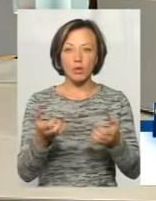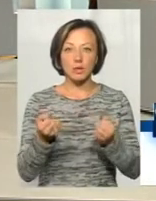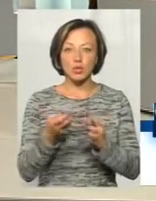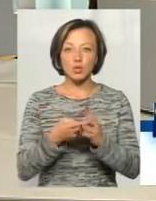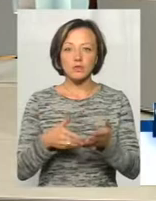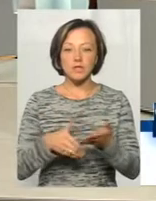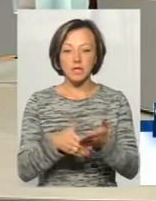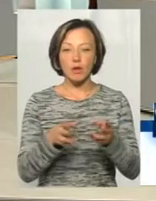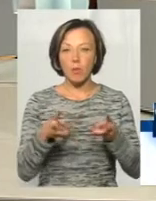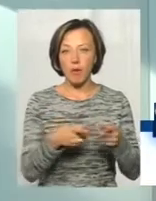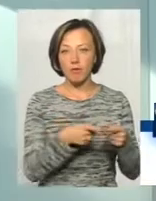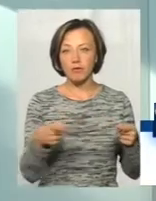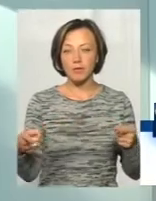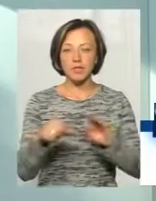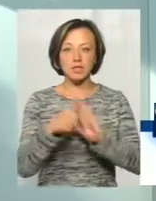на опалювальний період